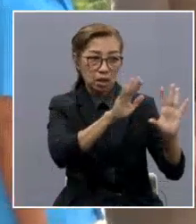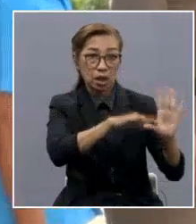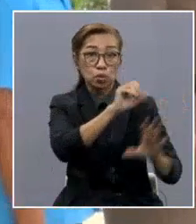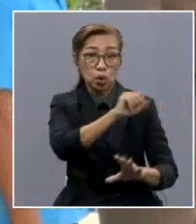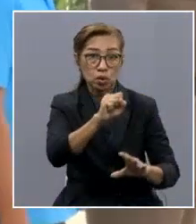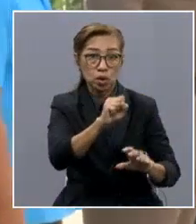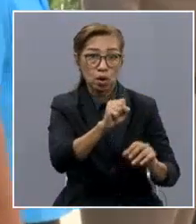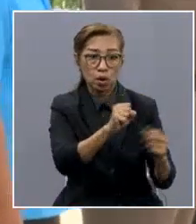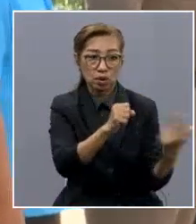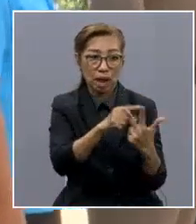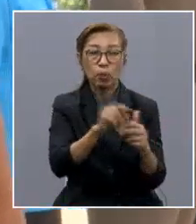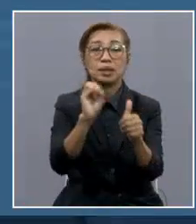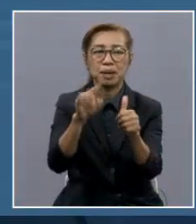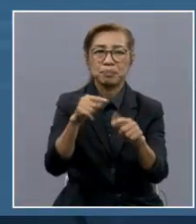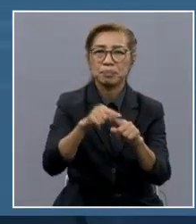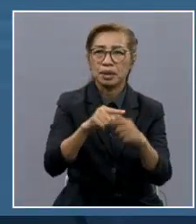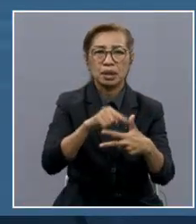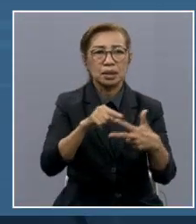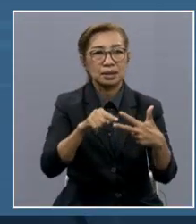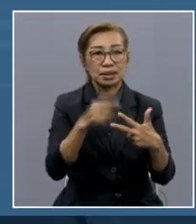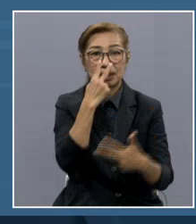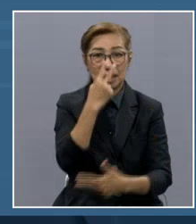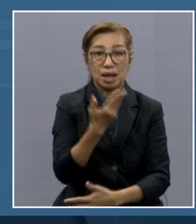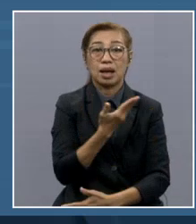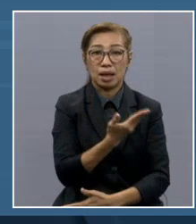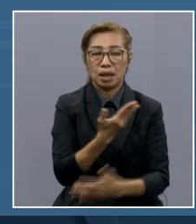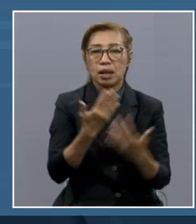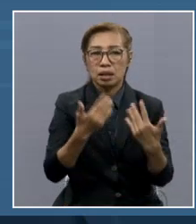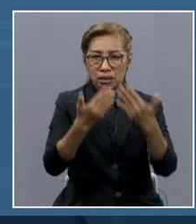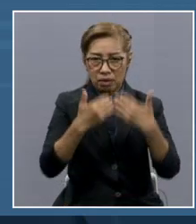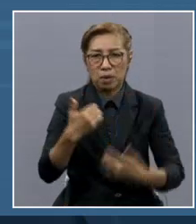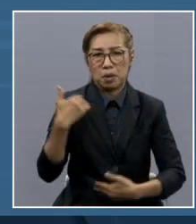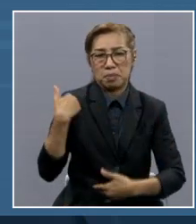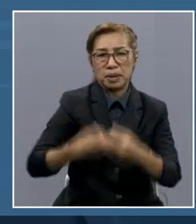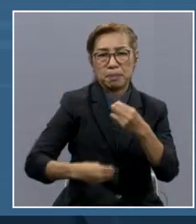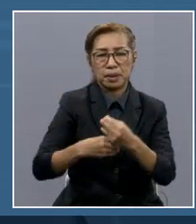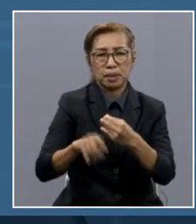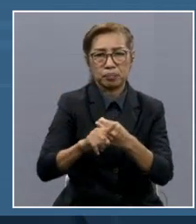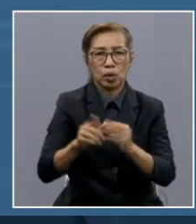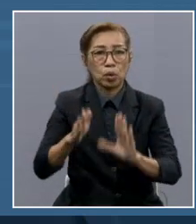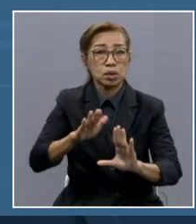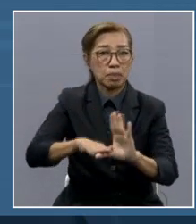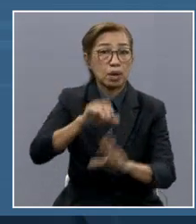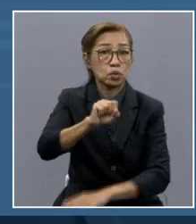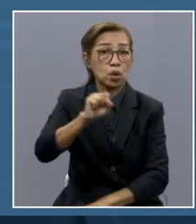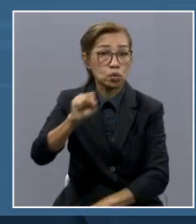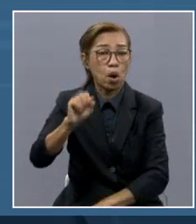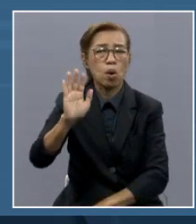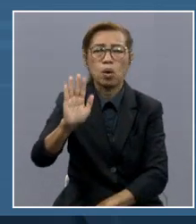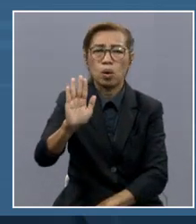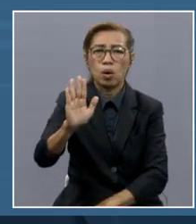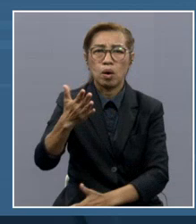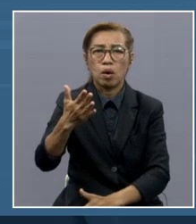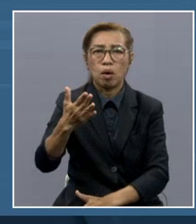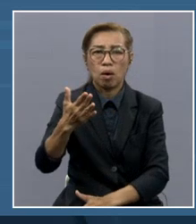าสคุณสันแซ่ตั้งคุณสุพลจุลสัยนะครับขณะเดียวกันเนี่ยก็จะมีทั้งว่าที่ผู้สมัครสสในพื้นที่